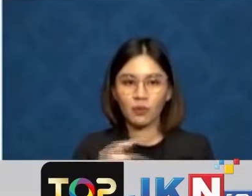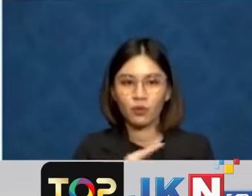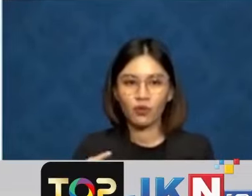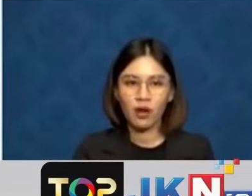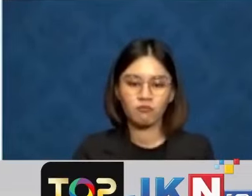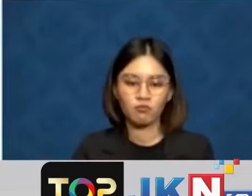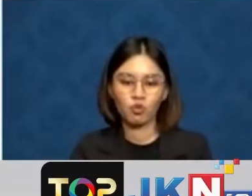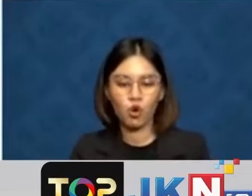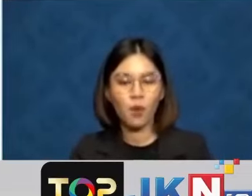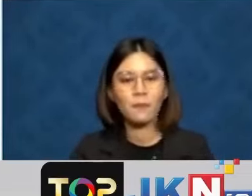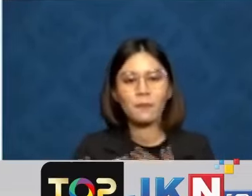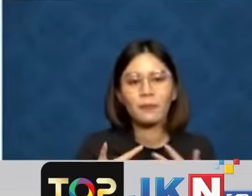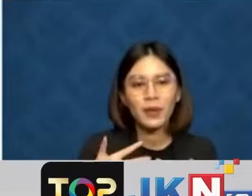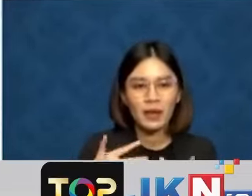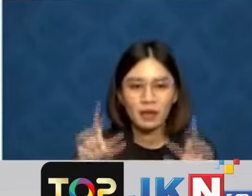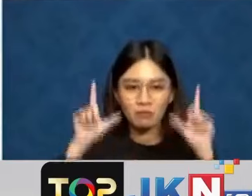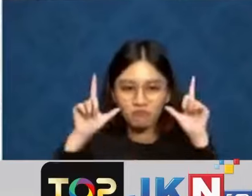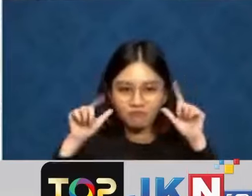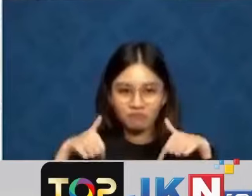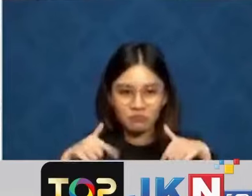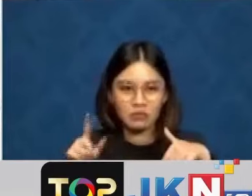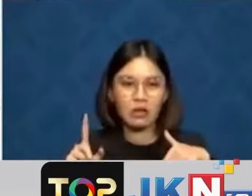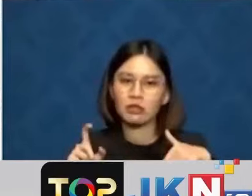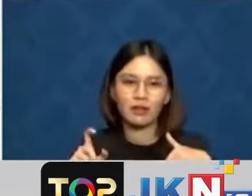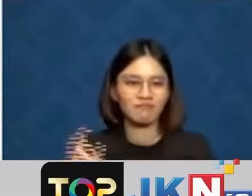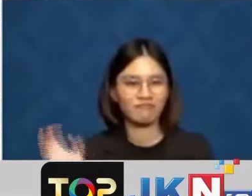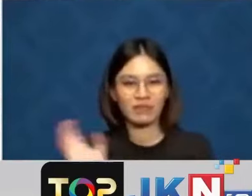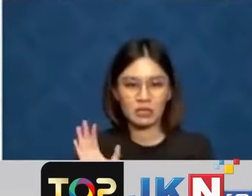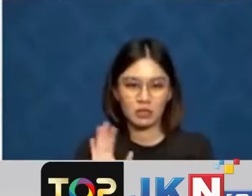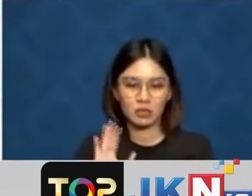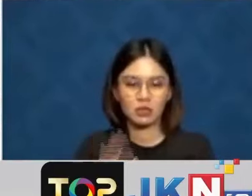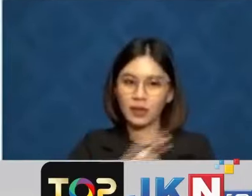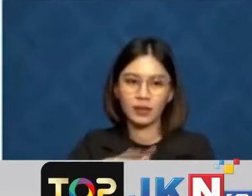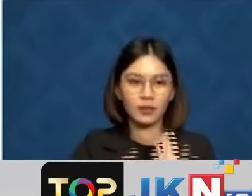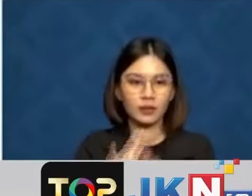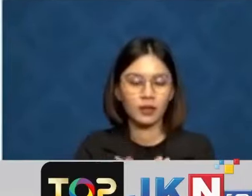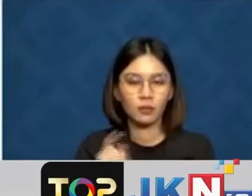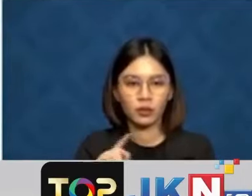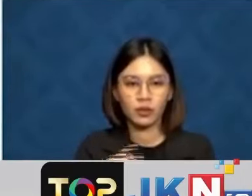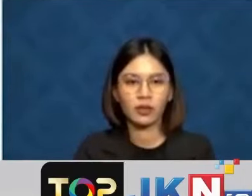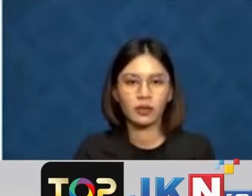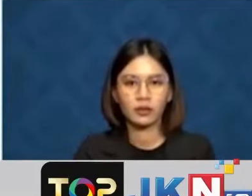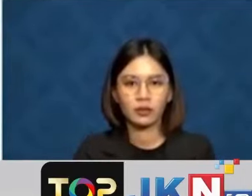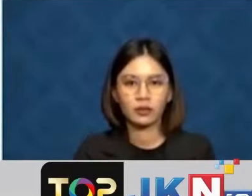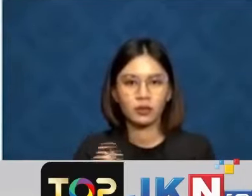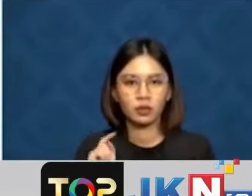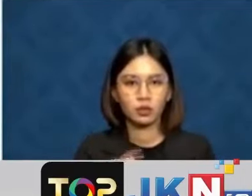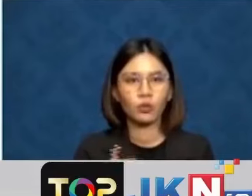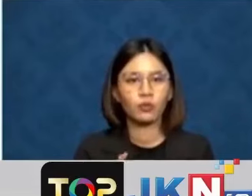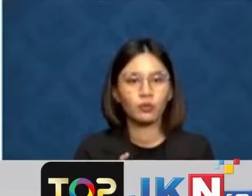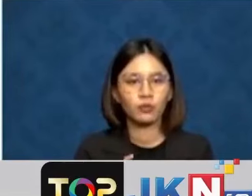จ๊งจริงๆนี่ต้องดูที่ไหนนะไปฟังคุณดนุพรตอบโต้เรื่องนี้ฮะ ก็จะตอบไปทางฝ่ายค้าน